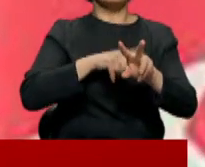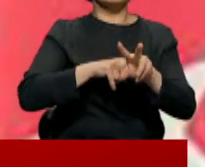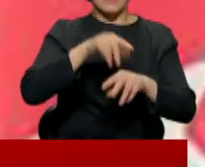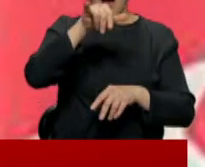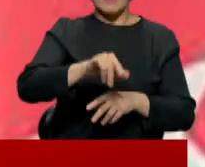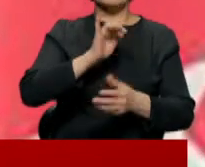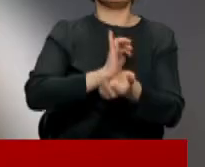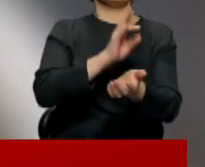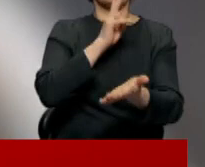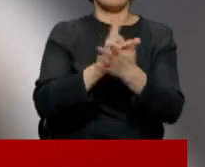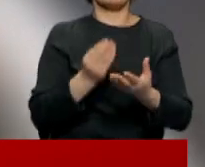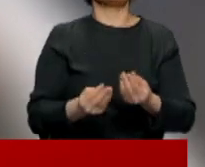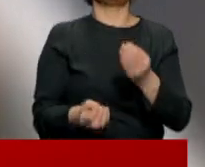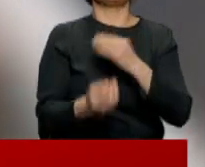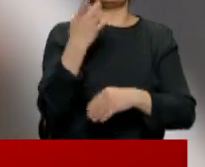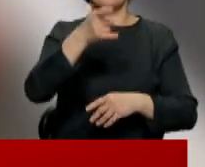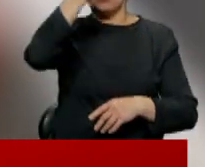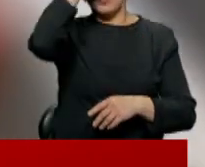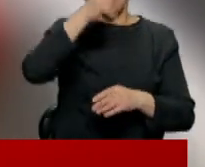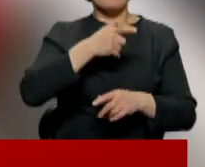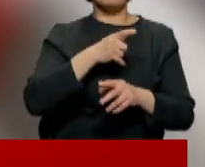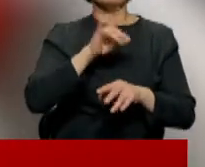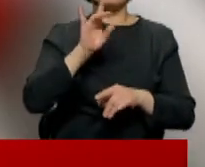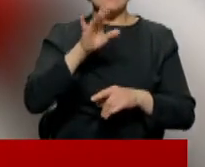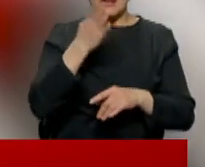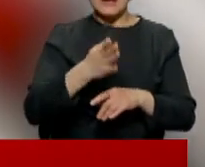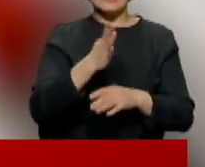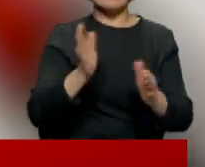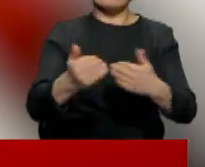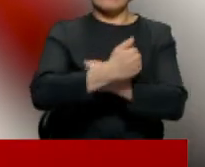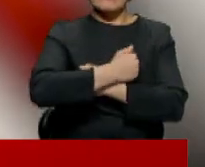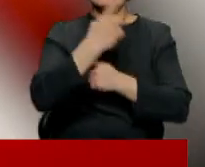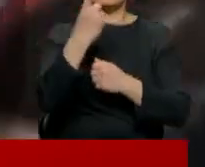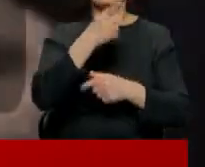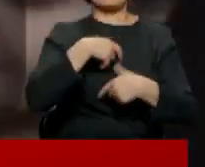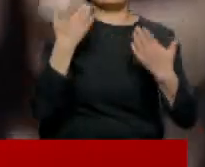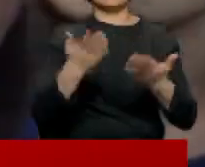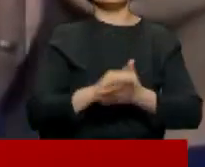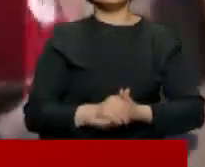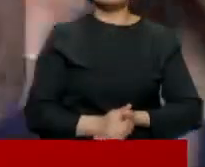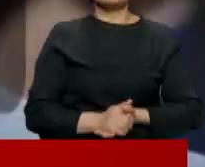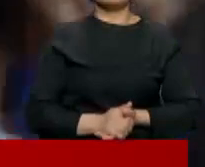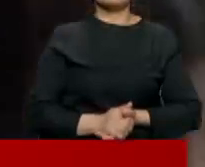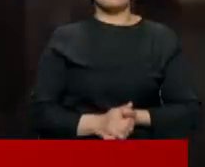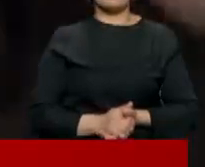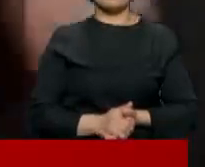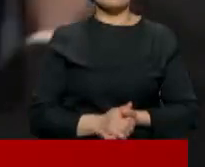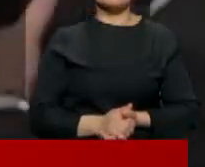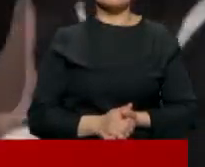tutuklama kararı çıktı. Türk milliyetçiliği kapsayıcı, kollayıcı, kucaklayıcı bir milliyetçiliktir. Sinan Ateş